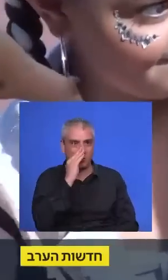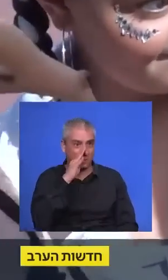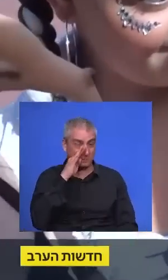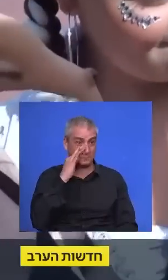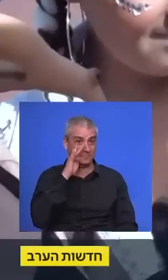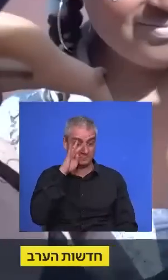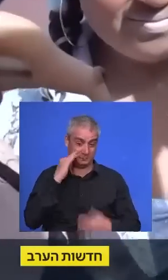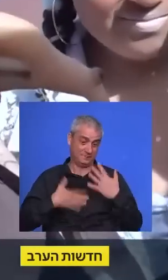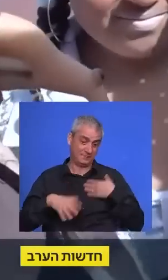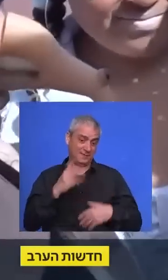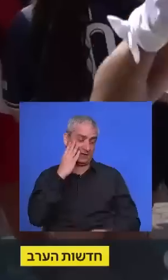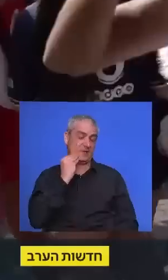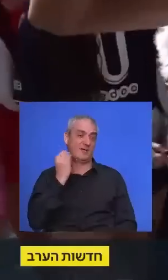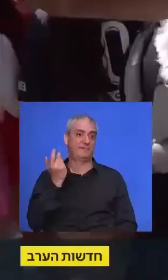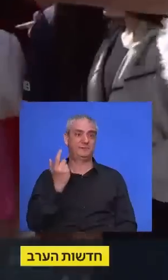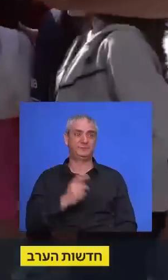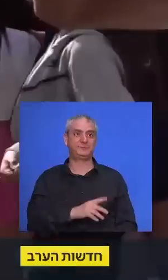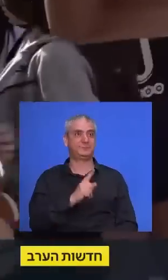הם מתחפשים וזה כיף.